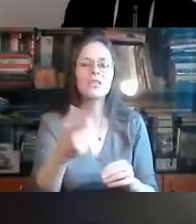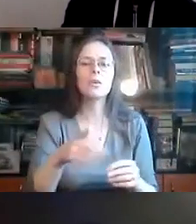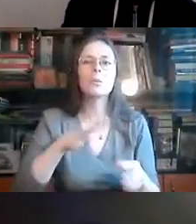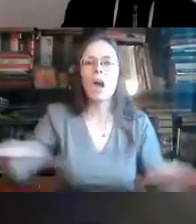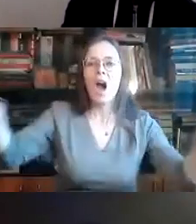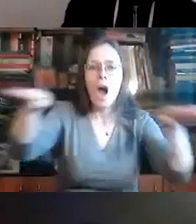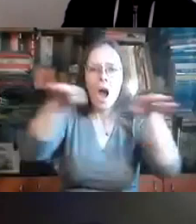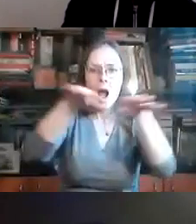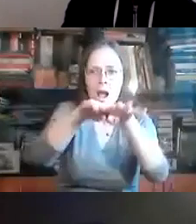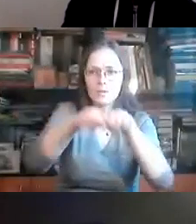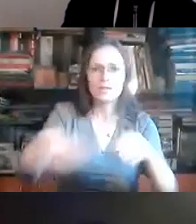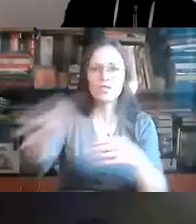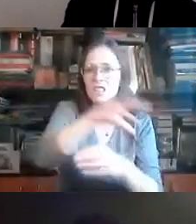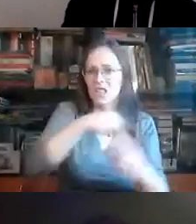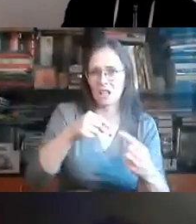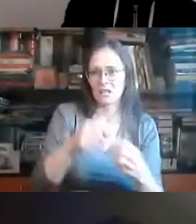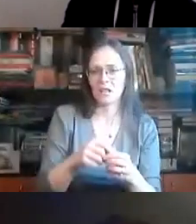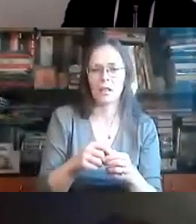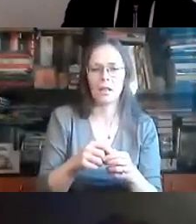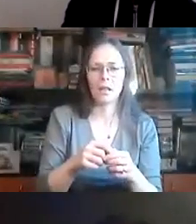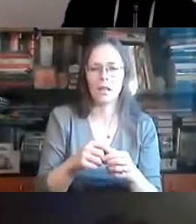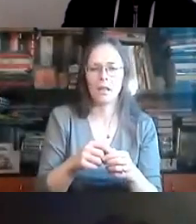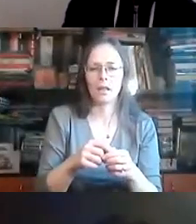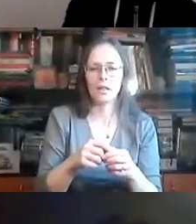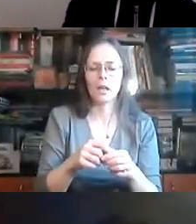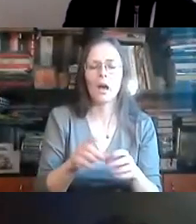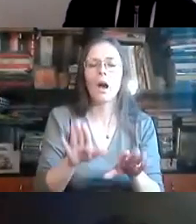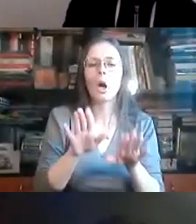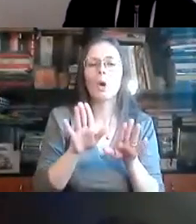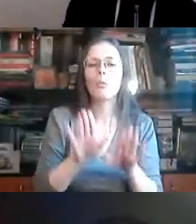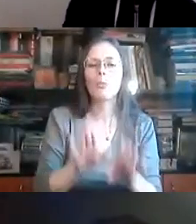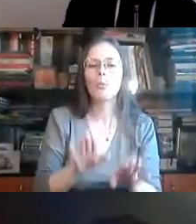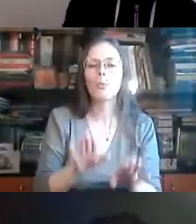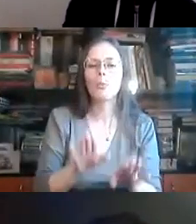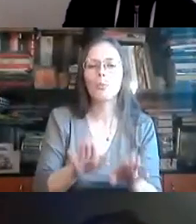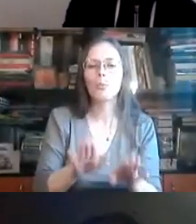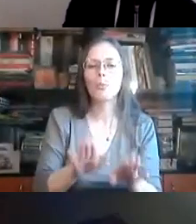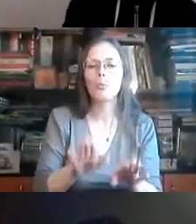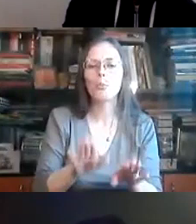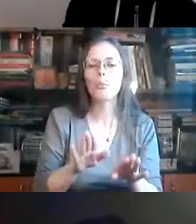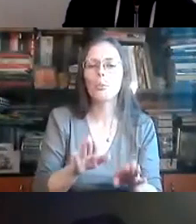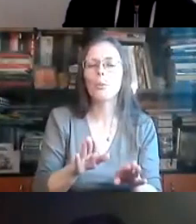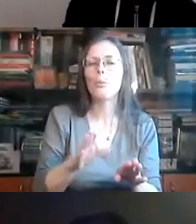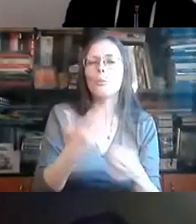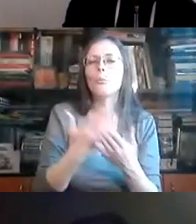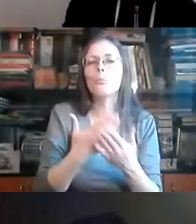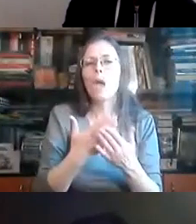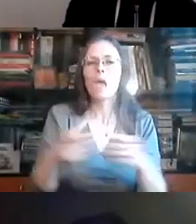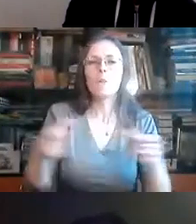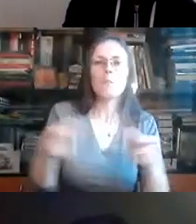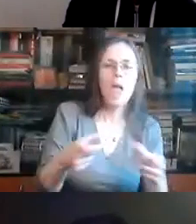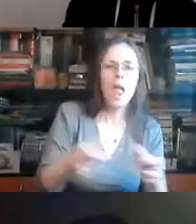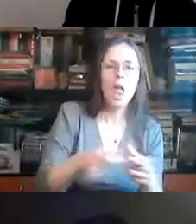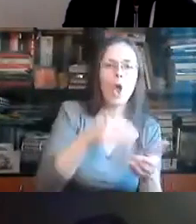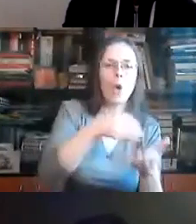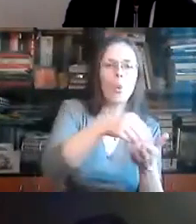места и классности билета. И, скорее всего, и в драматургии, и в театре, и в кино